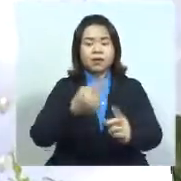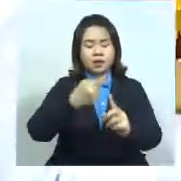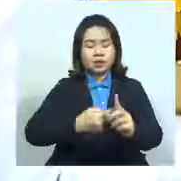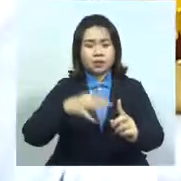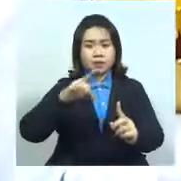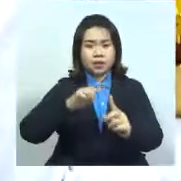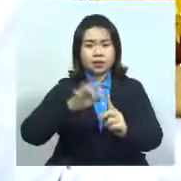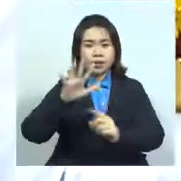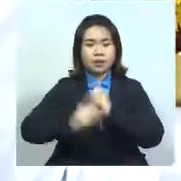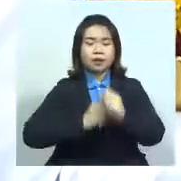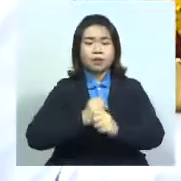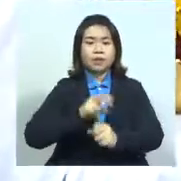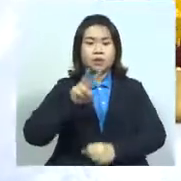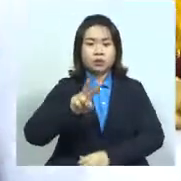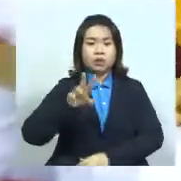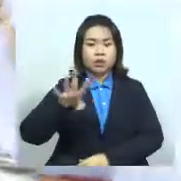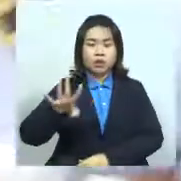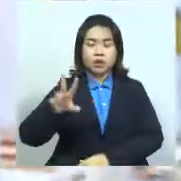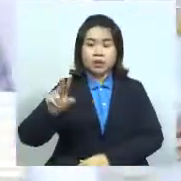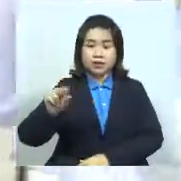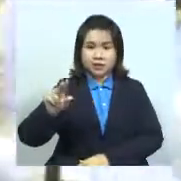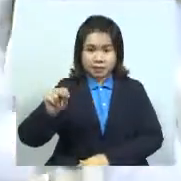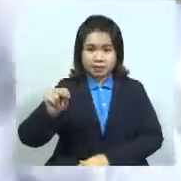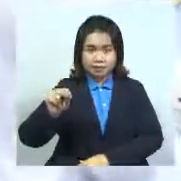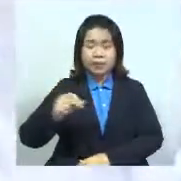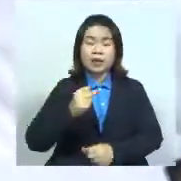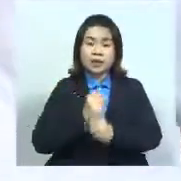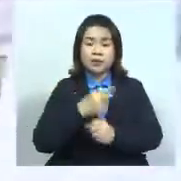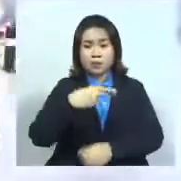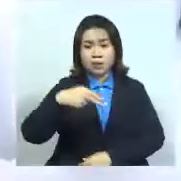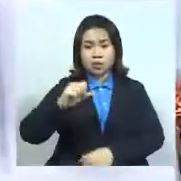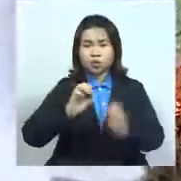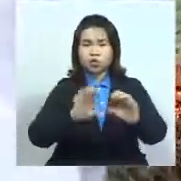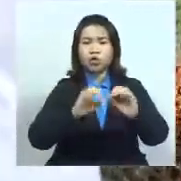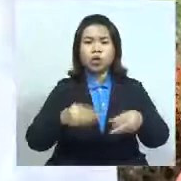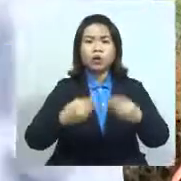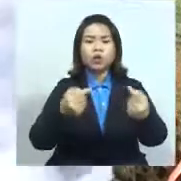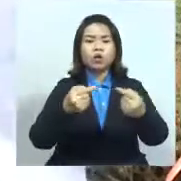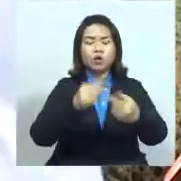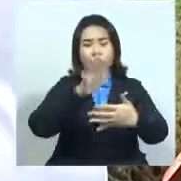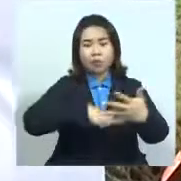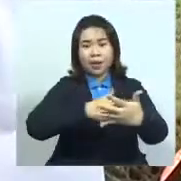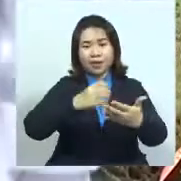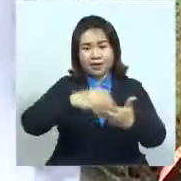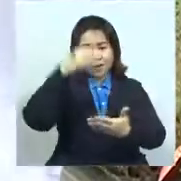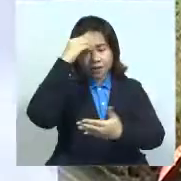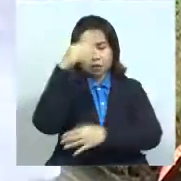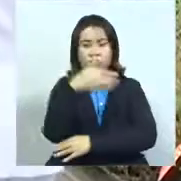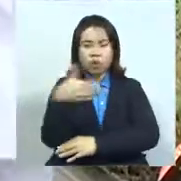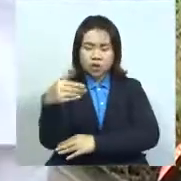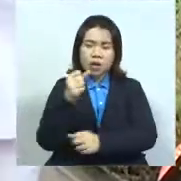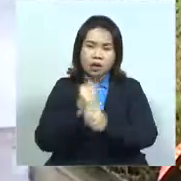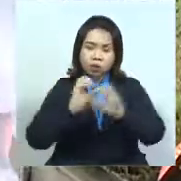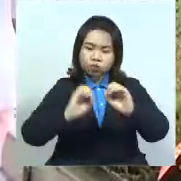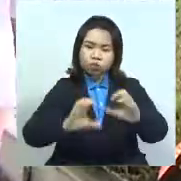5สิงหาคมพุทธศักราช2430ได้พัฒนาหลักสูตรให้สอดคล้องกับนโยบายการศึกษาแห่งชาติเพื่อผลิตน